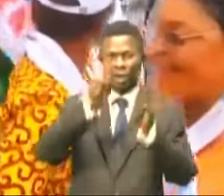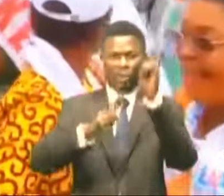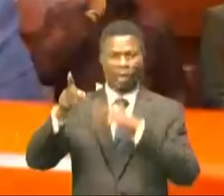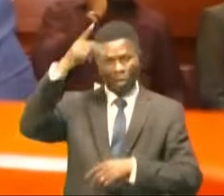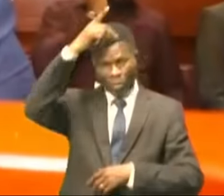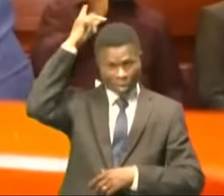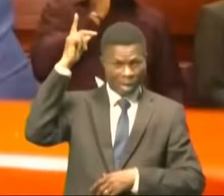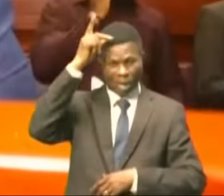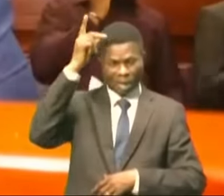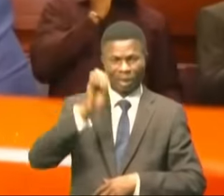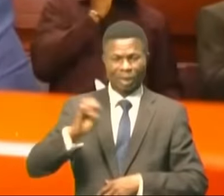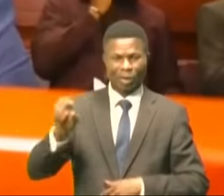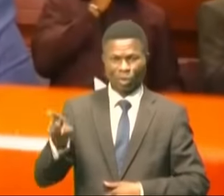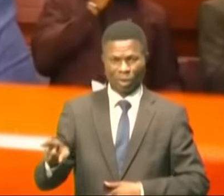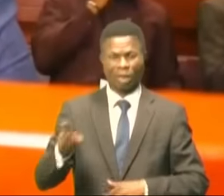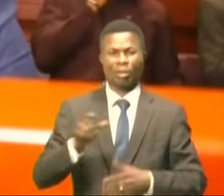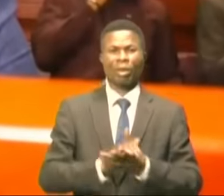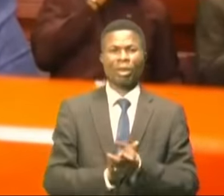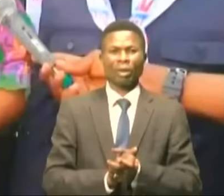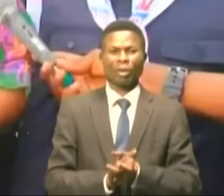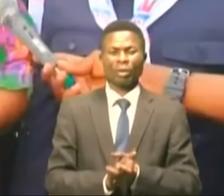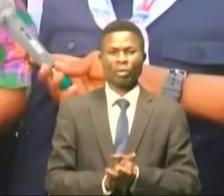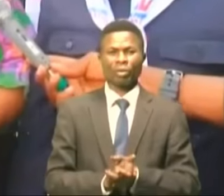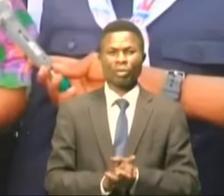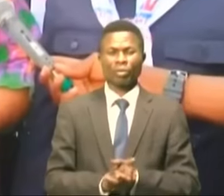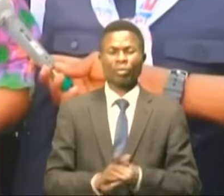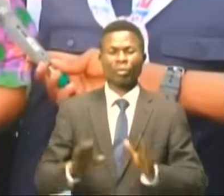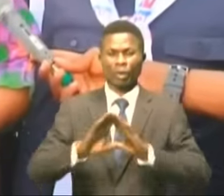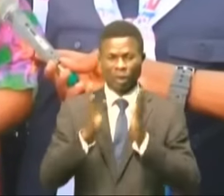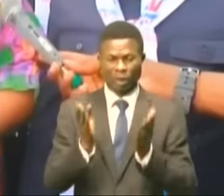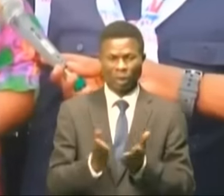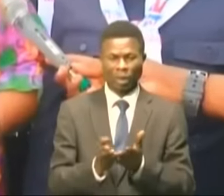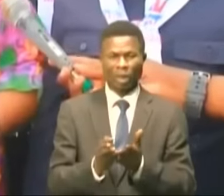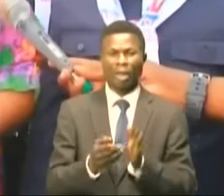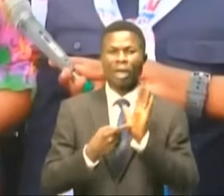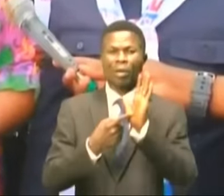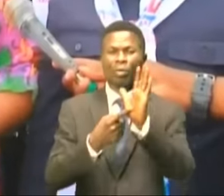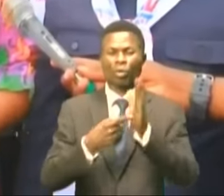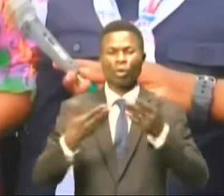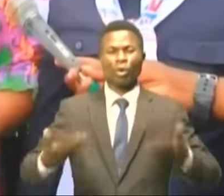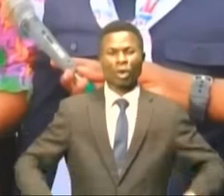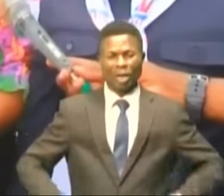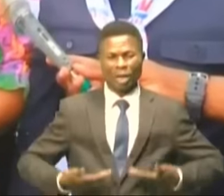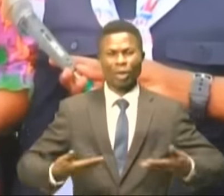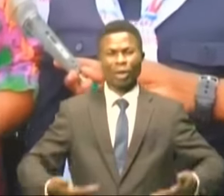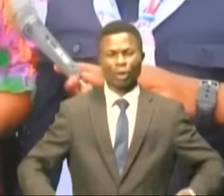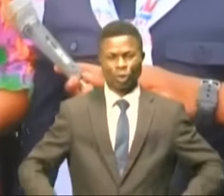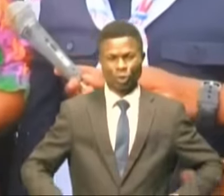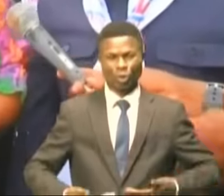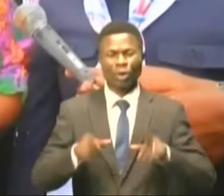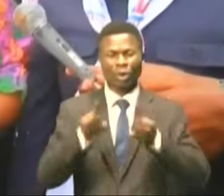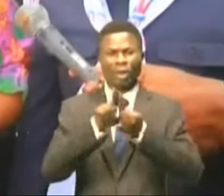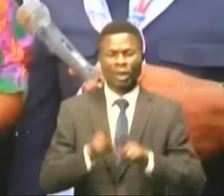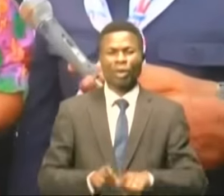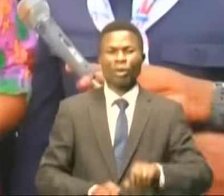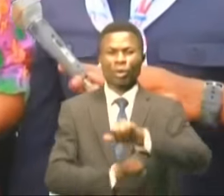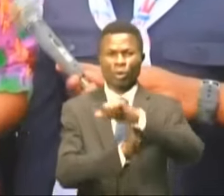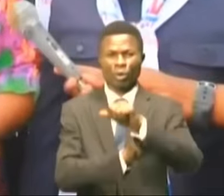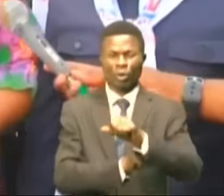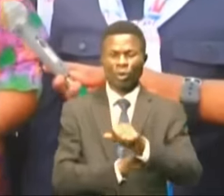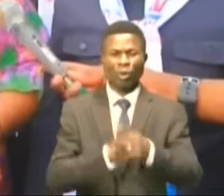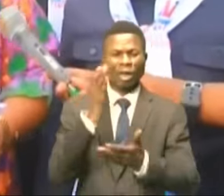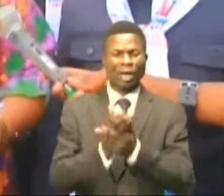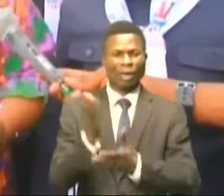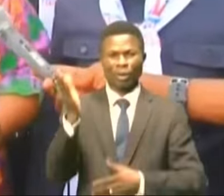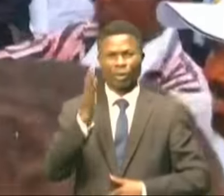les valeurs du Ségué-Tistan, UVT en sigle, exprimant notre sentiment de joie et de soutien